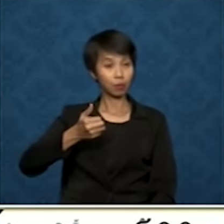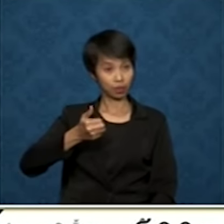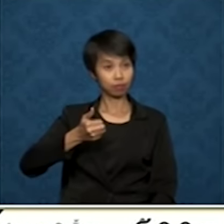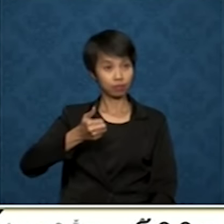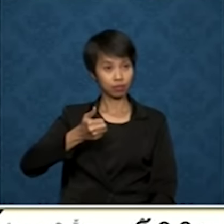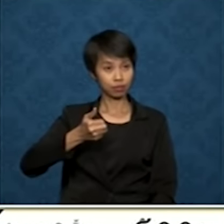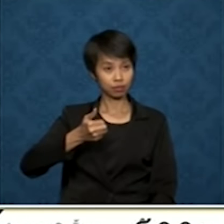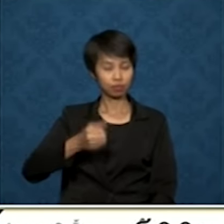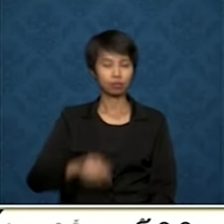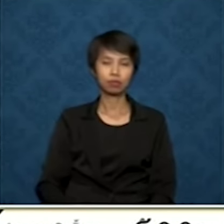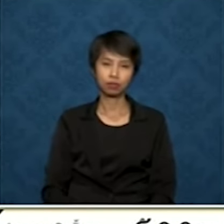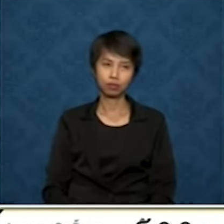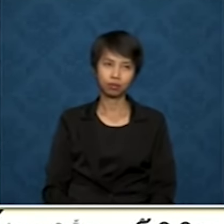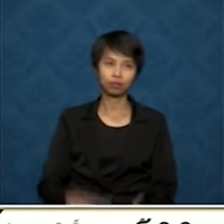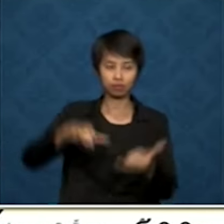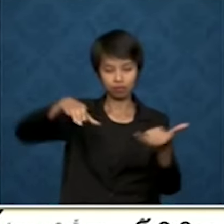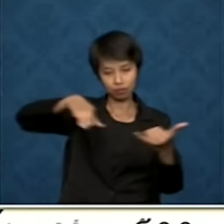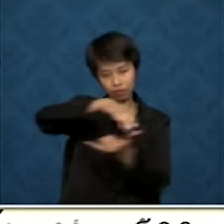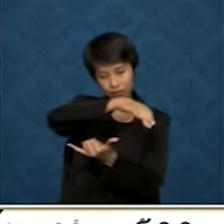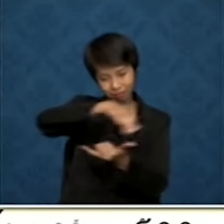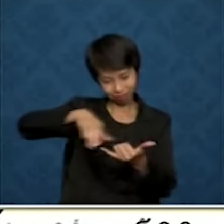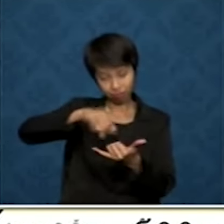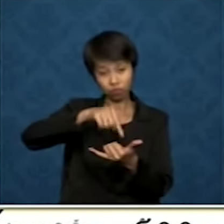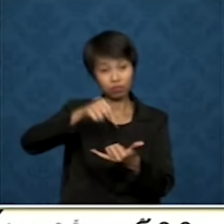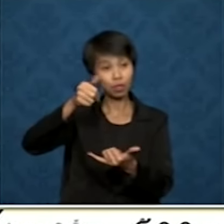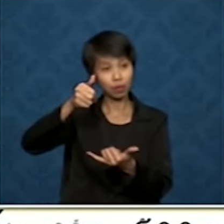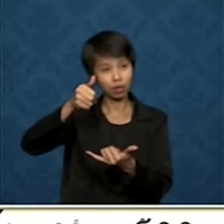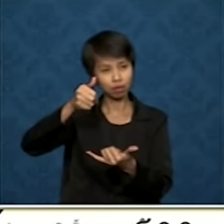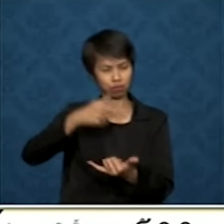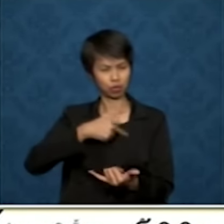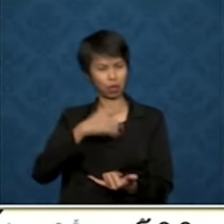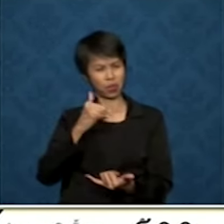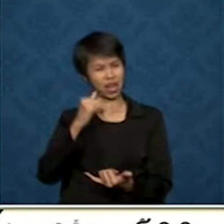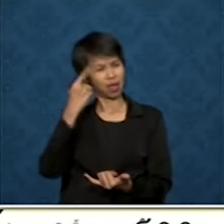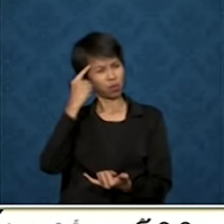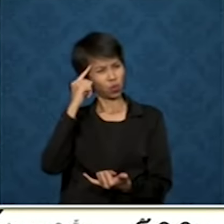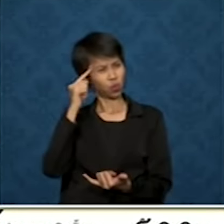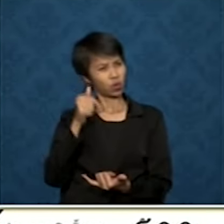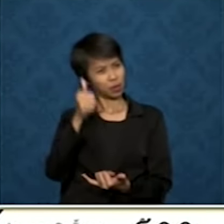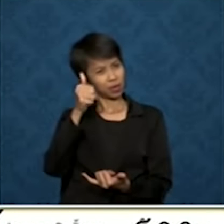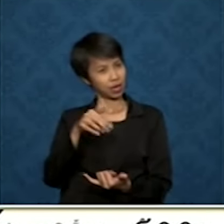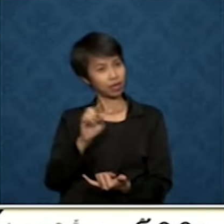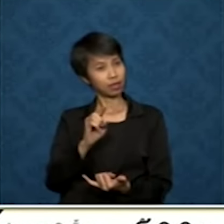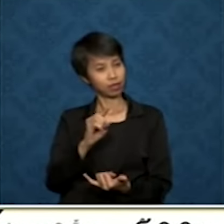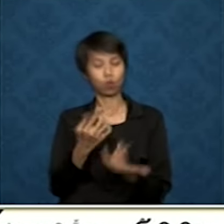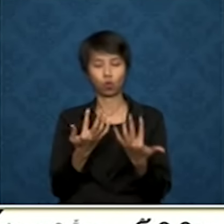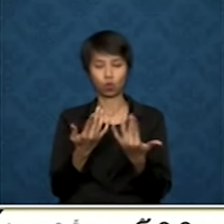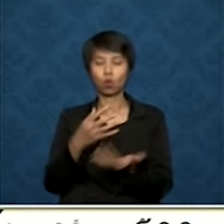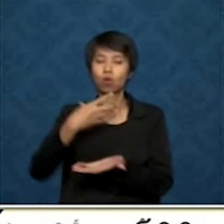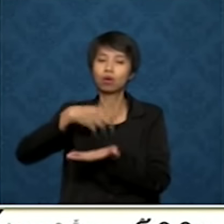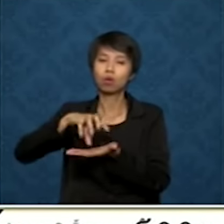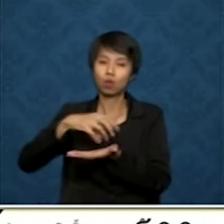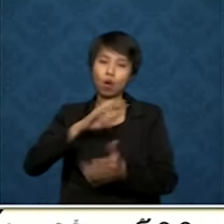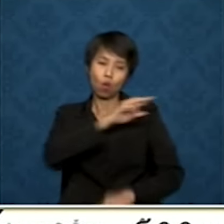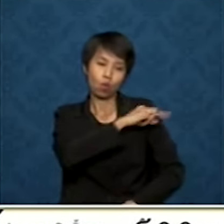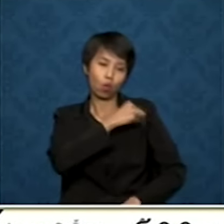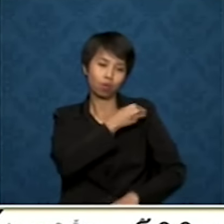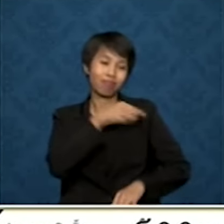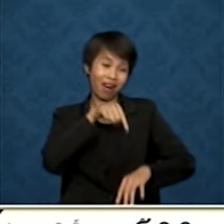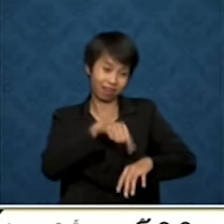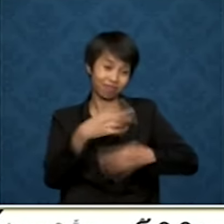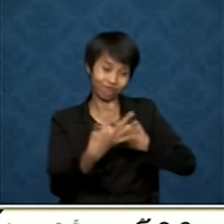ครับ CTคอมพิวเตอร์ช่อง 6ได้ไหครับเอ๊ไม่แน่ใจแต่เดี๋ยวผมชี้กรณีตัวอย่างให้เห็นต่อไปว่าโรงพยาบาลราชทัณฑ์มีเครื่อง